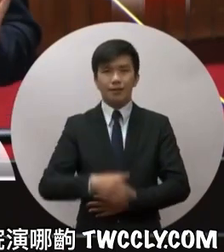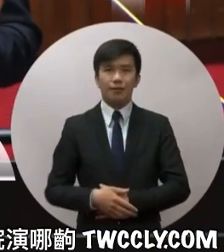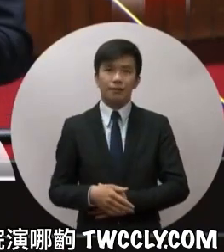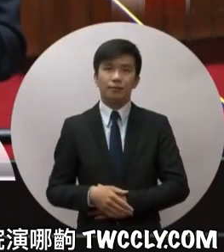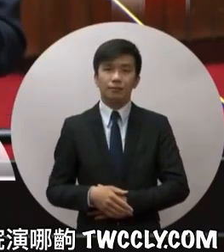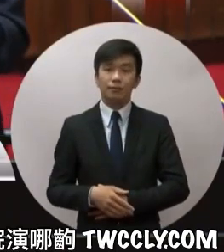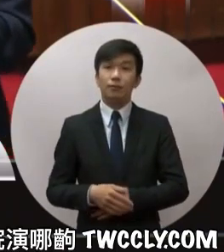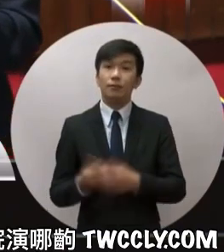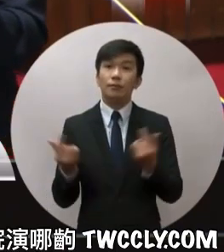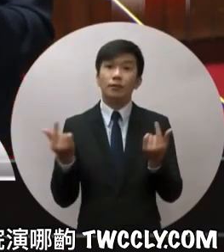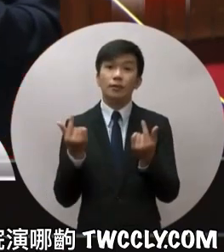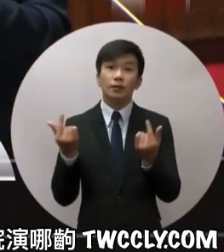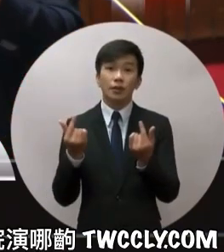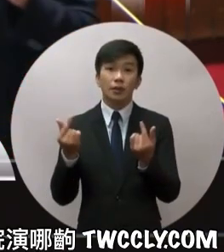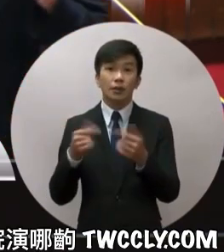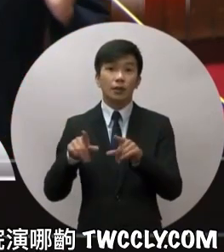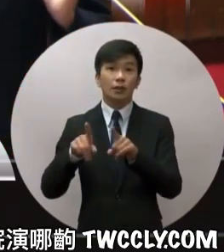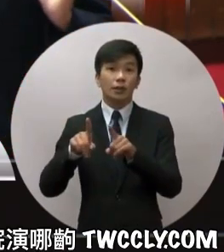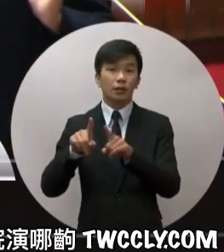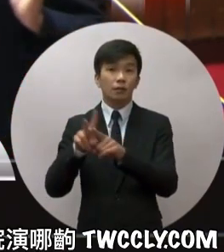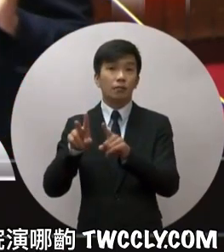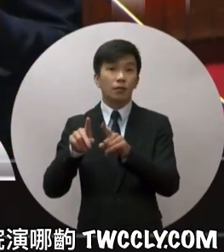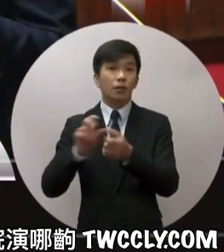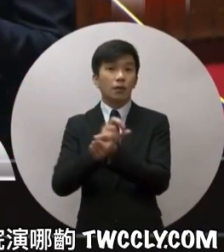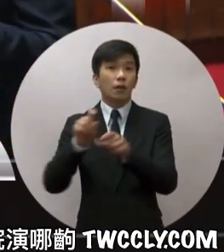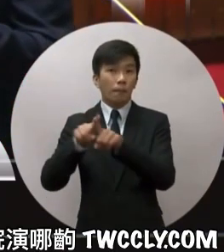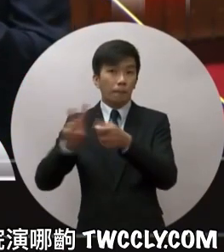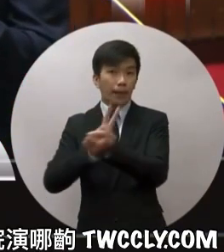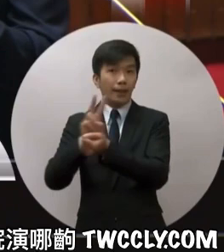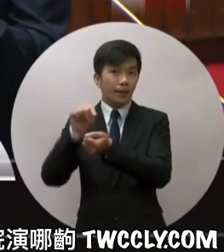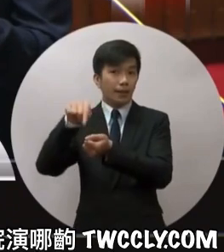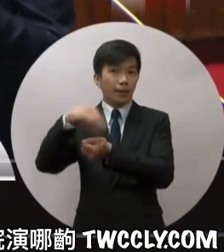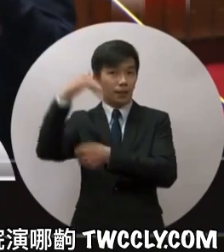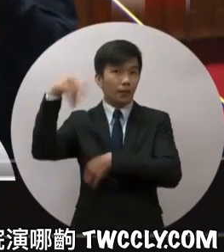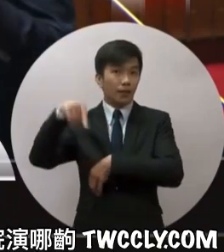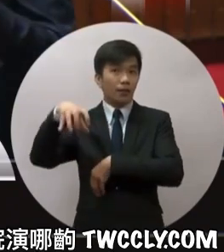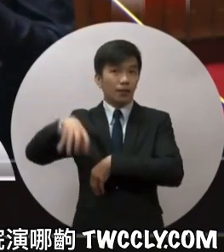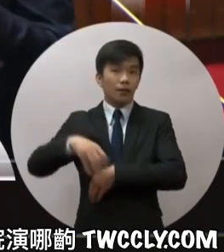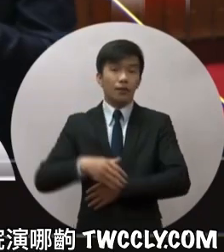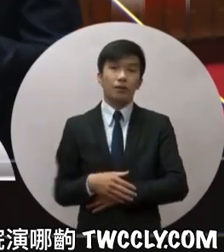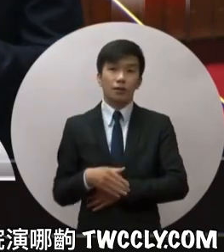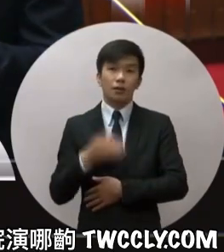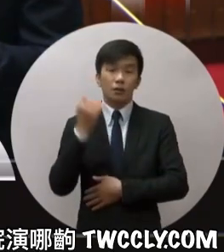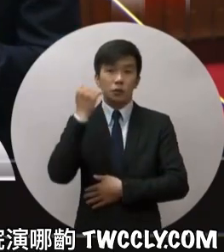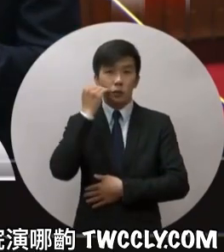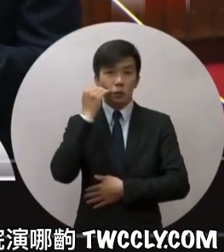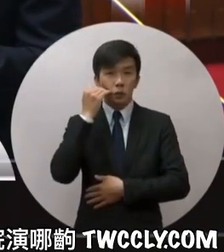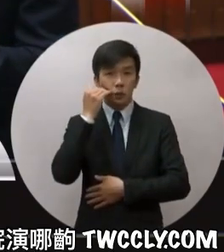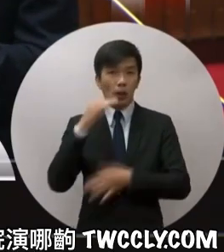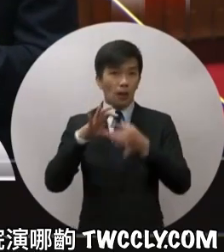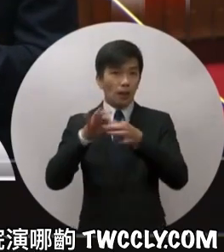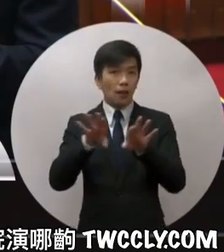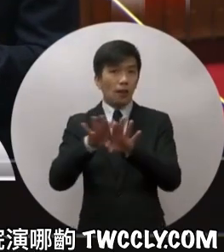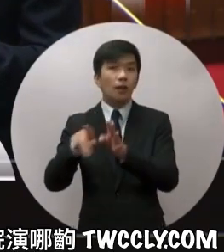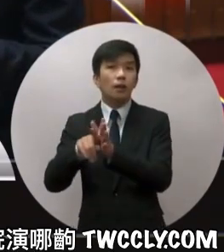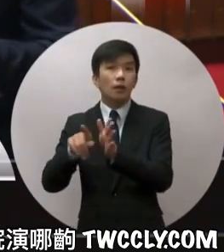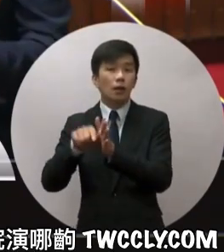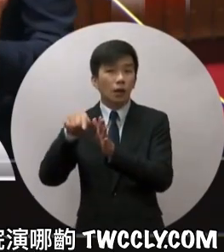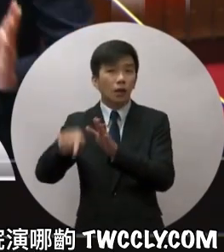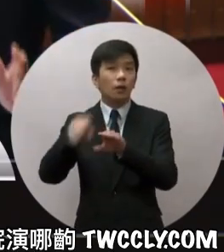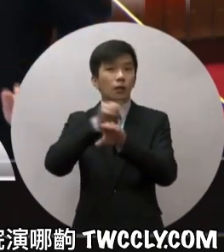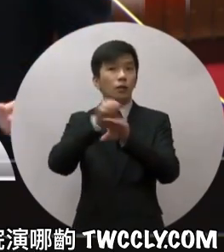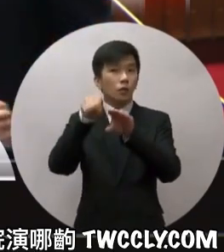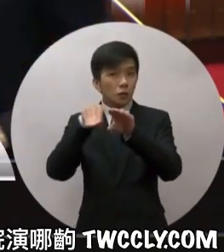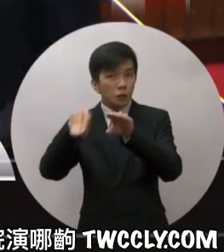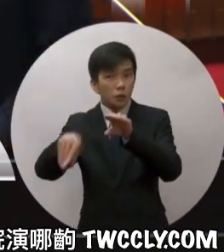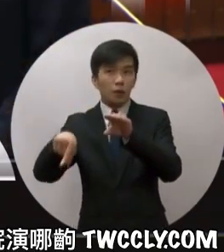包括平臨地區啊平臨我們到了這個廉價常常平臨的交流那個閘道就